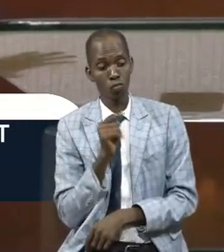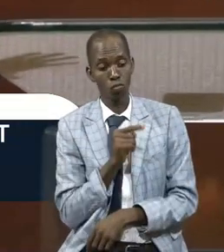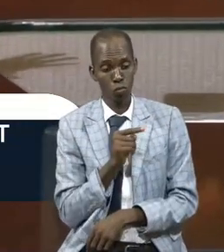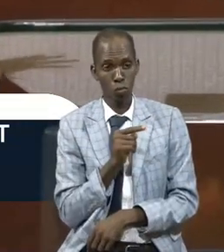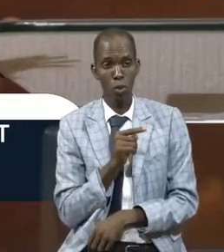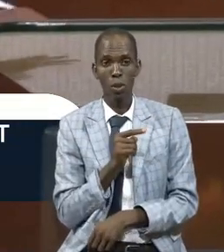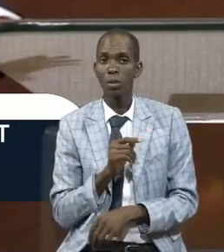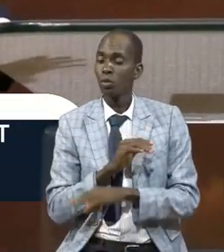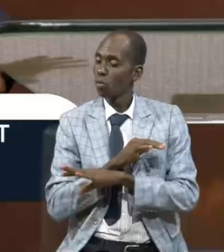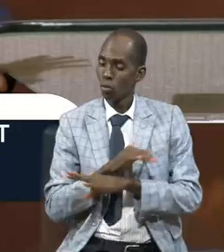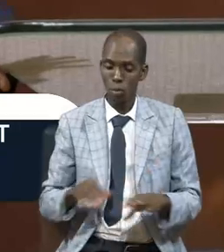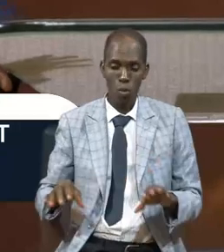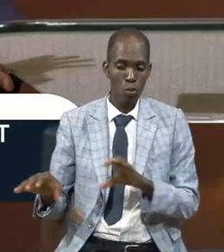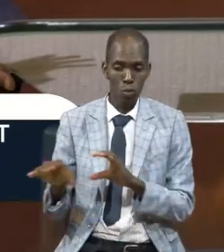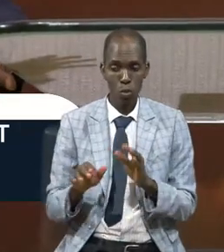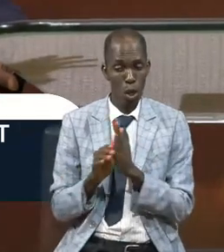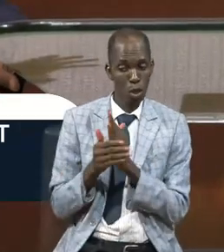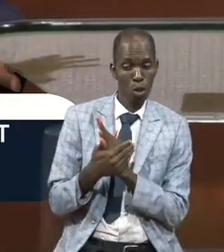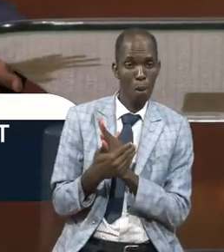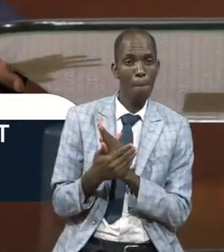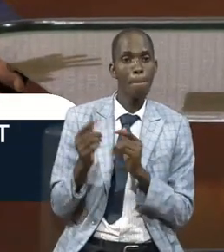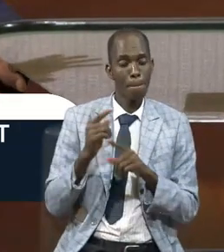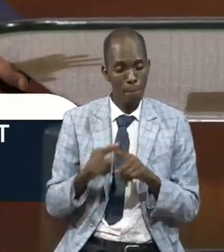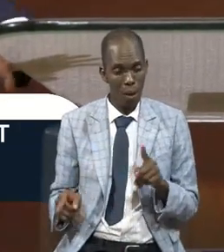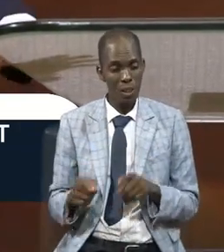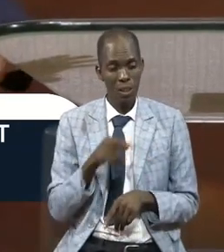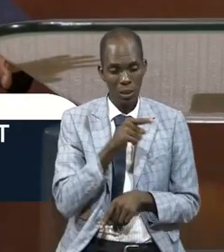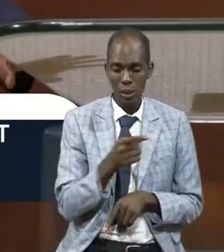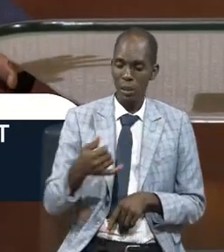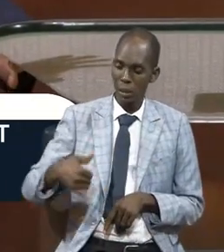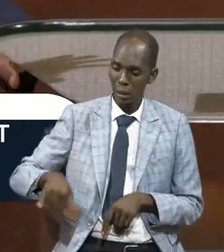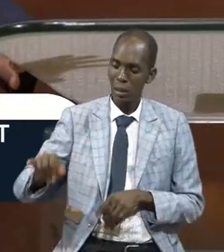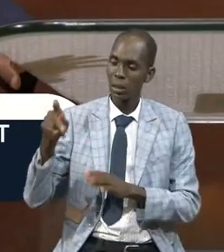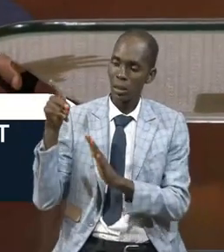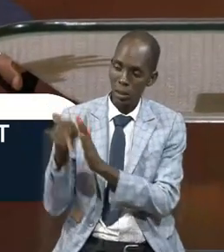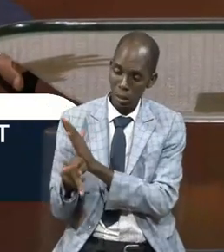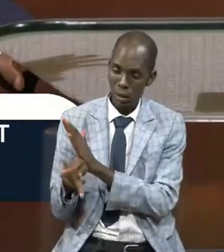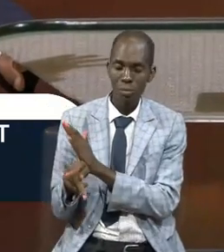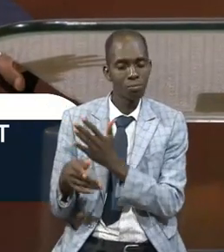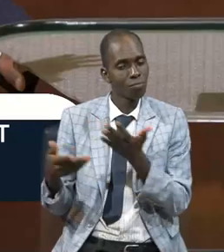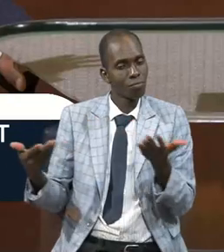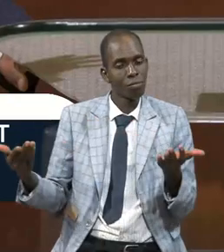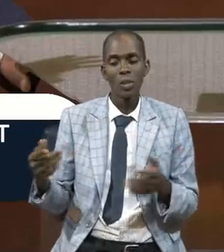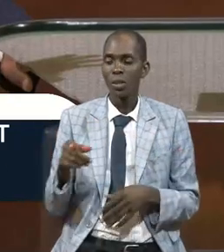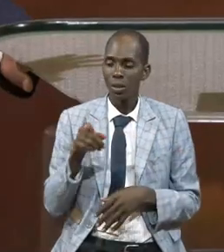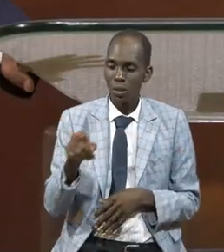Or, si tu ne commets point d'adultère, mais que tu commets un